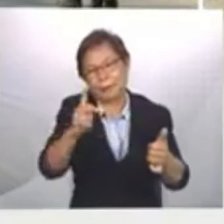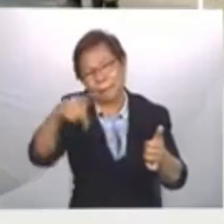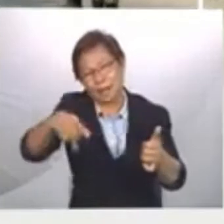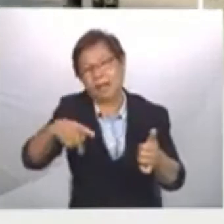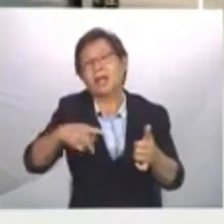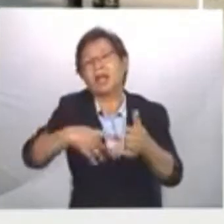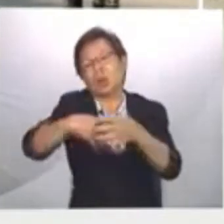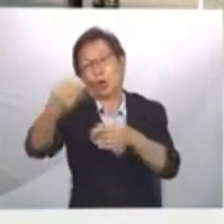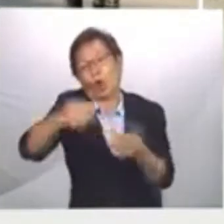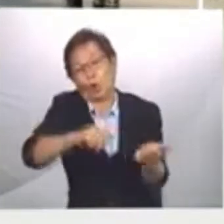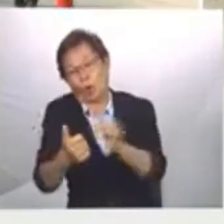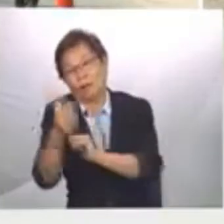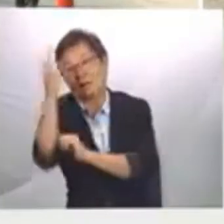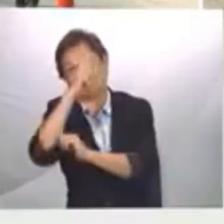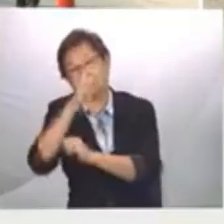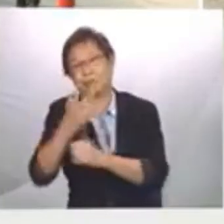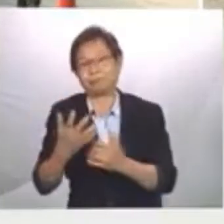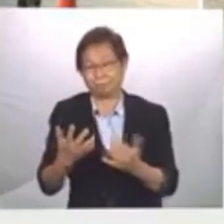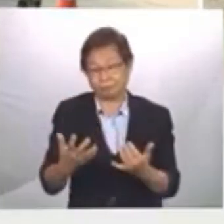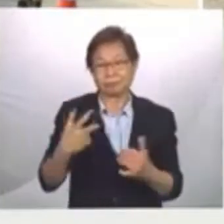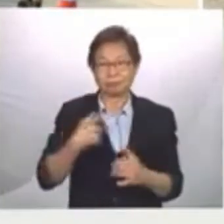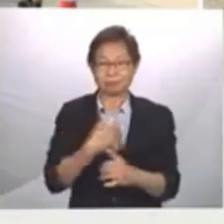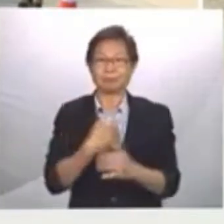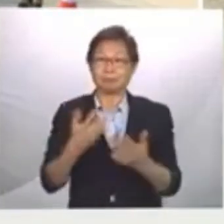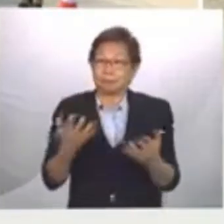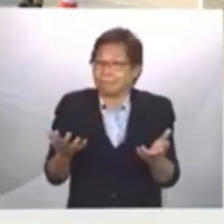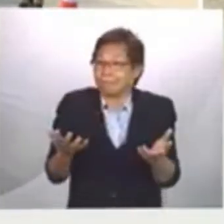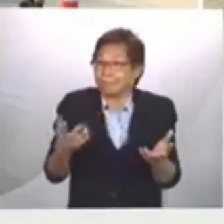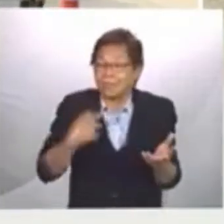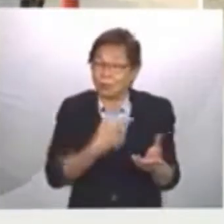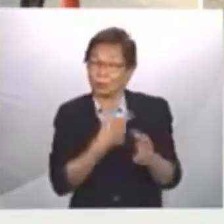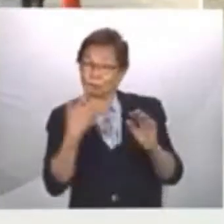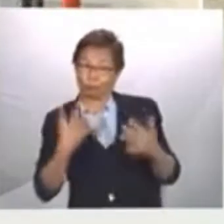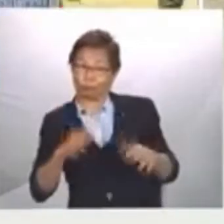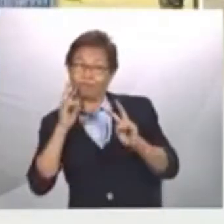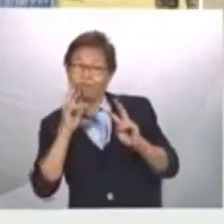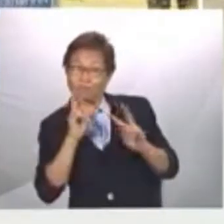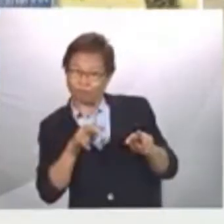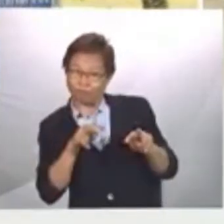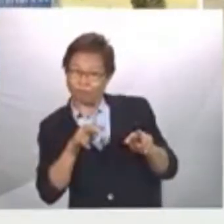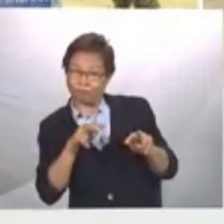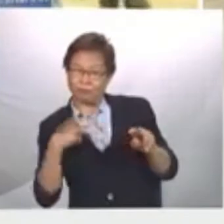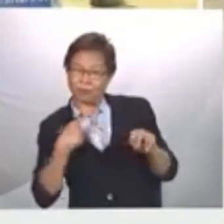kerajaan. Walaupun kita lihat sudah ada